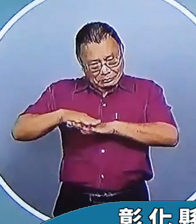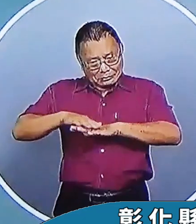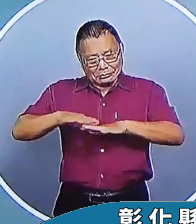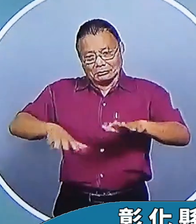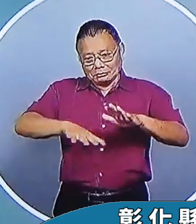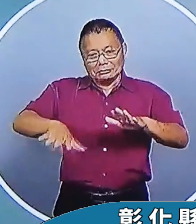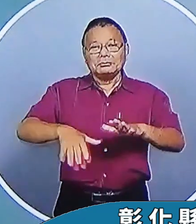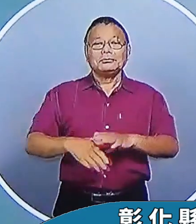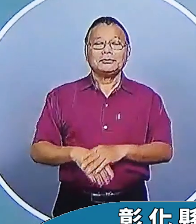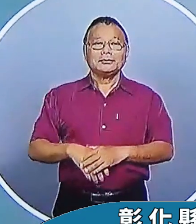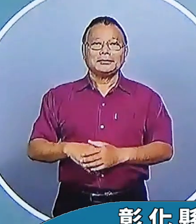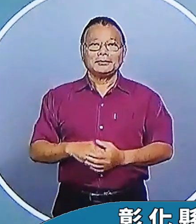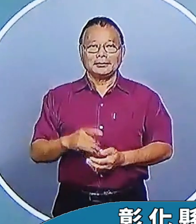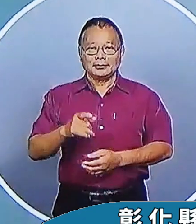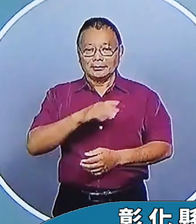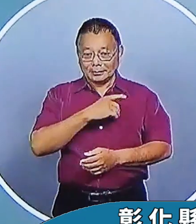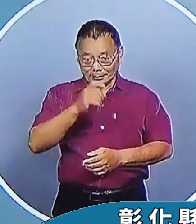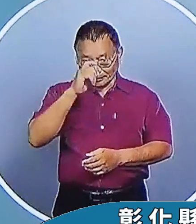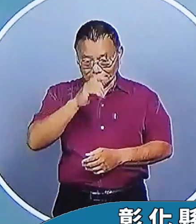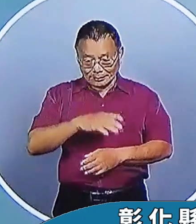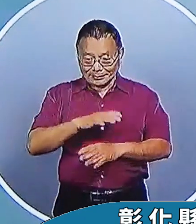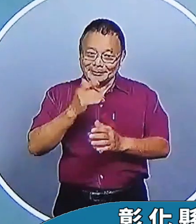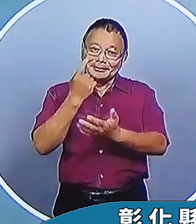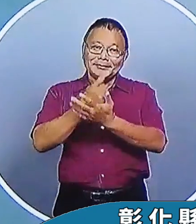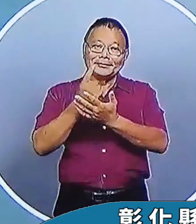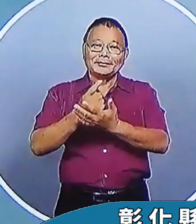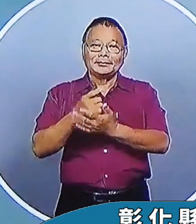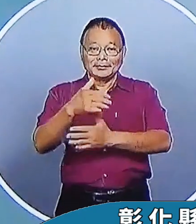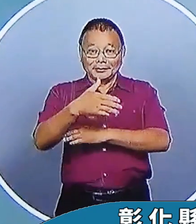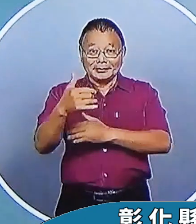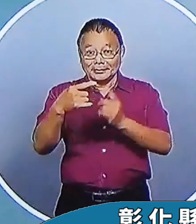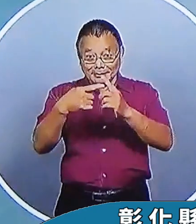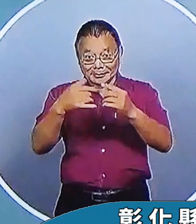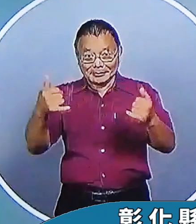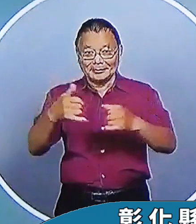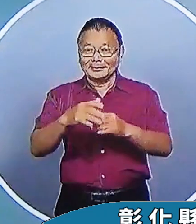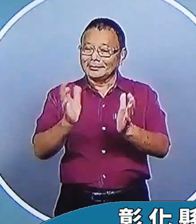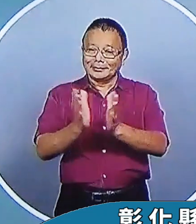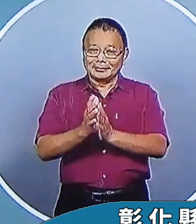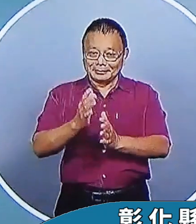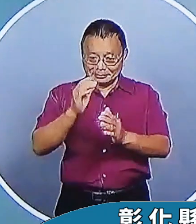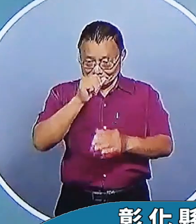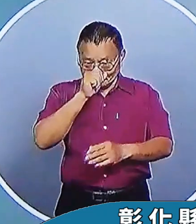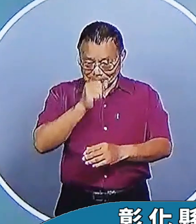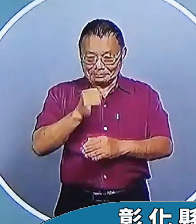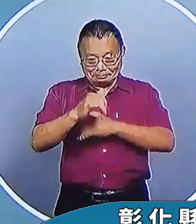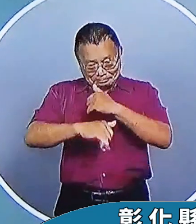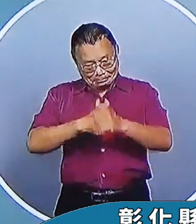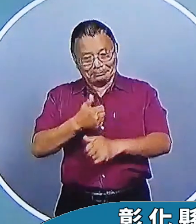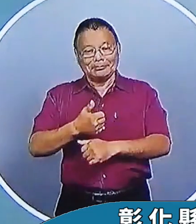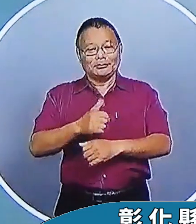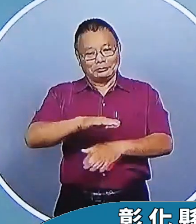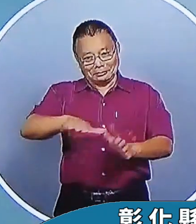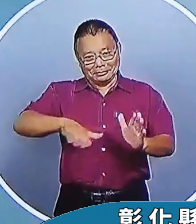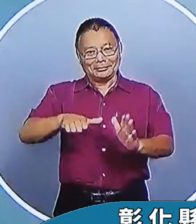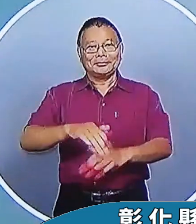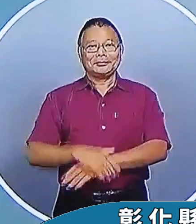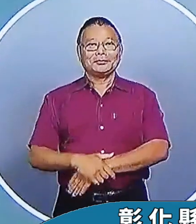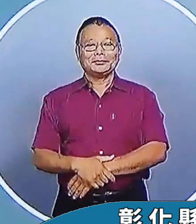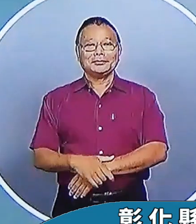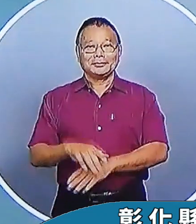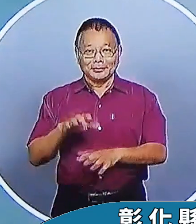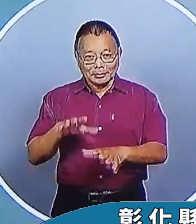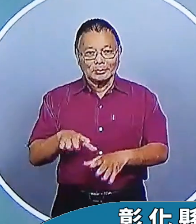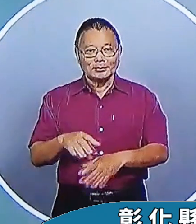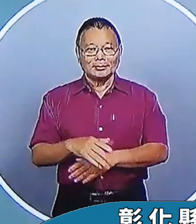的环境。那我们希望哦，咱的每一位咱的管民，都会当有一个好的生活、好的环境。啊，